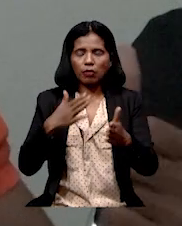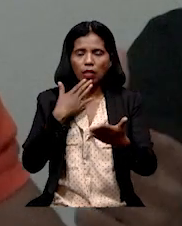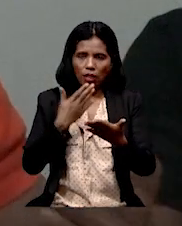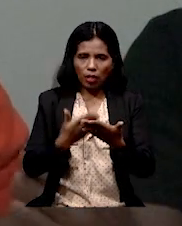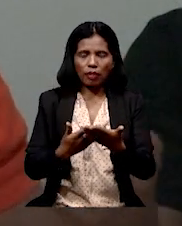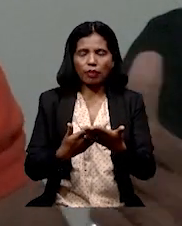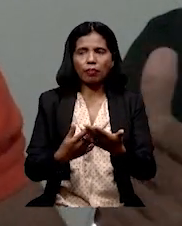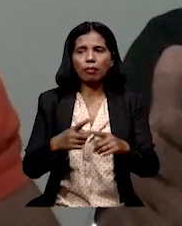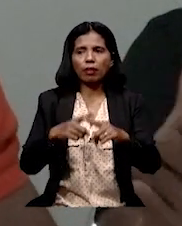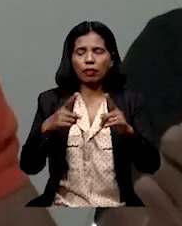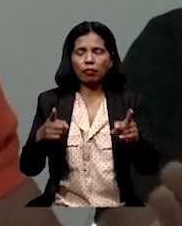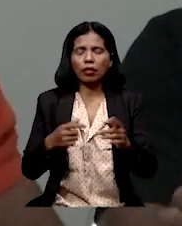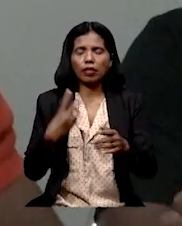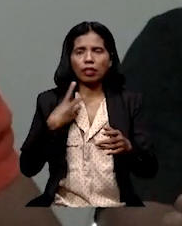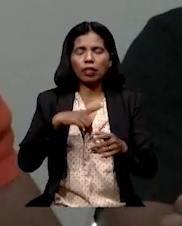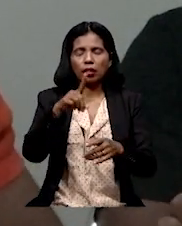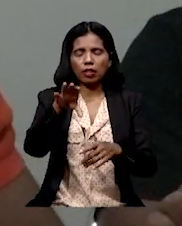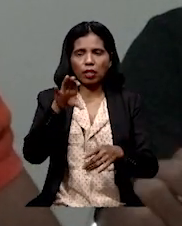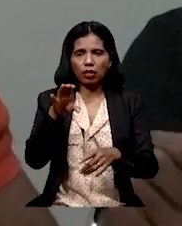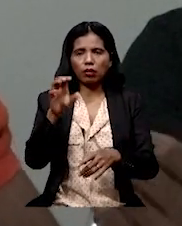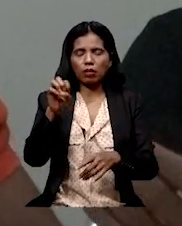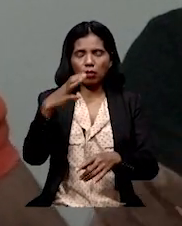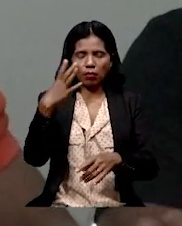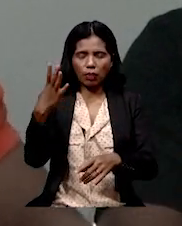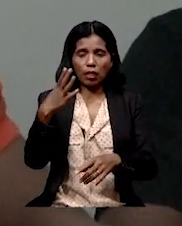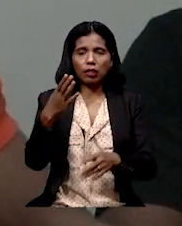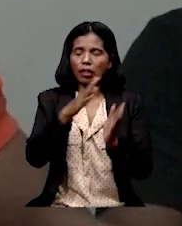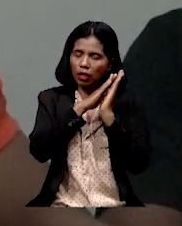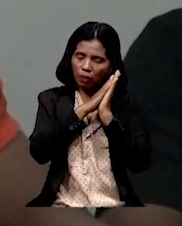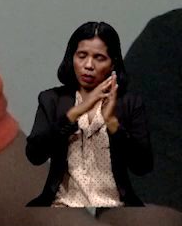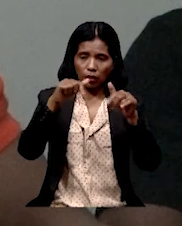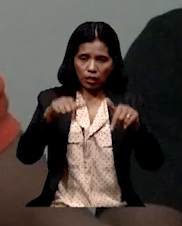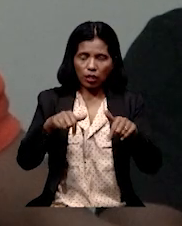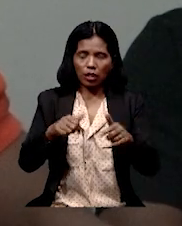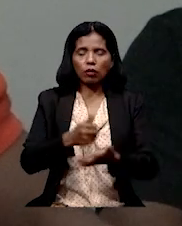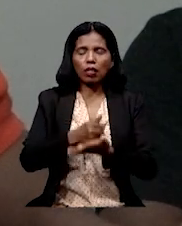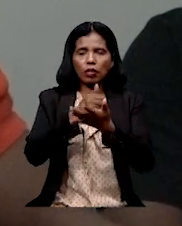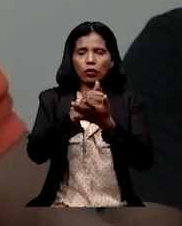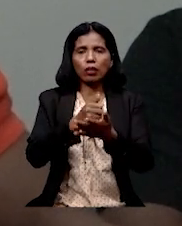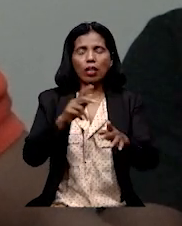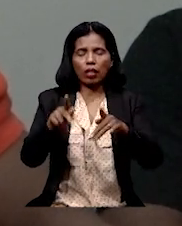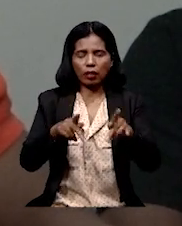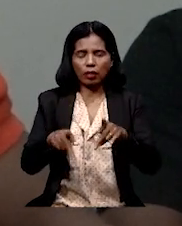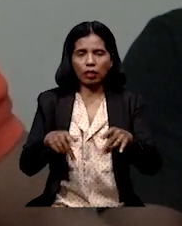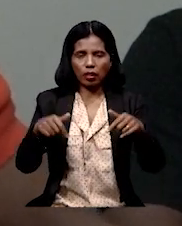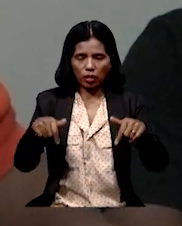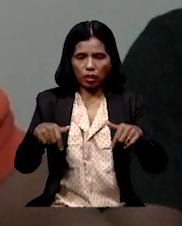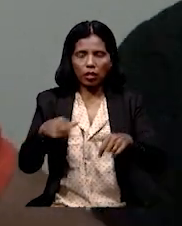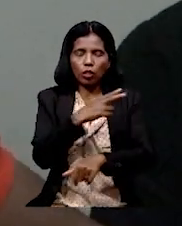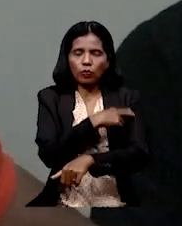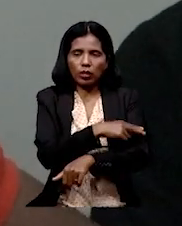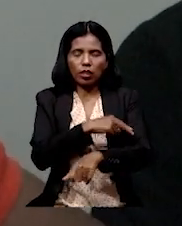ite ia 115 kama ne be mo ka establece ne ne atu responde ba situasaun de overload ne be acontece hospital nacional Guido